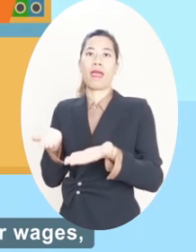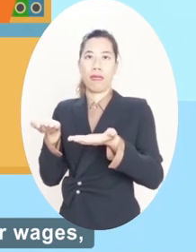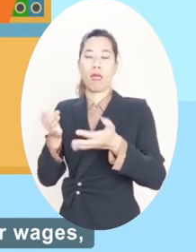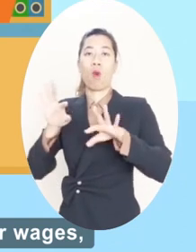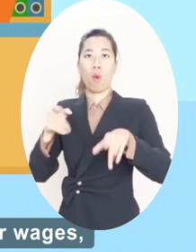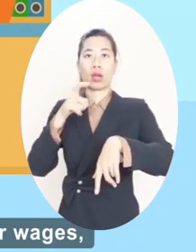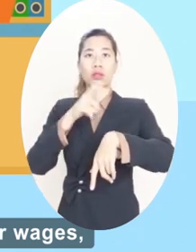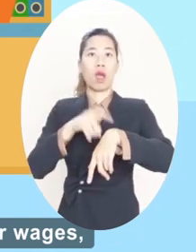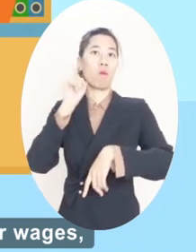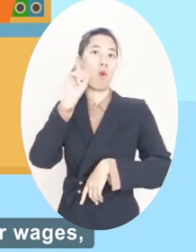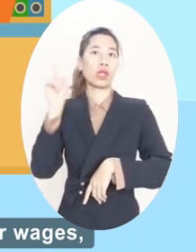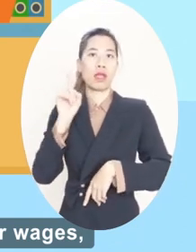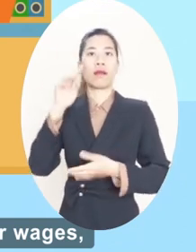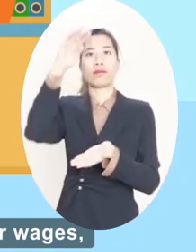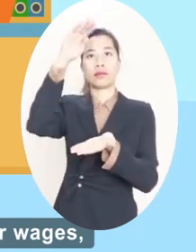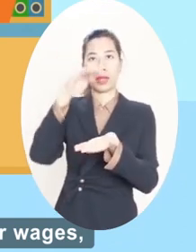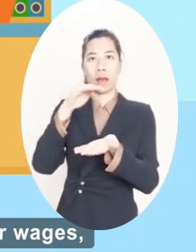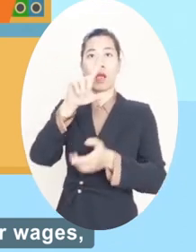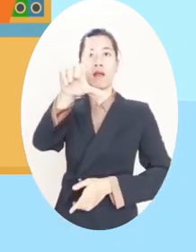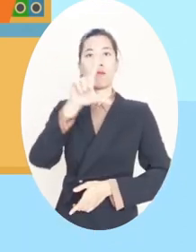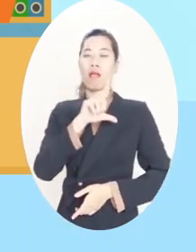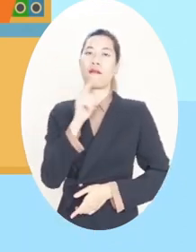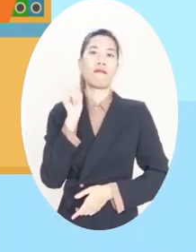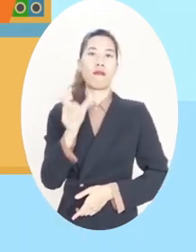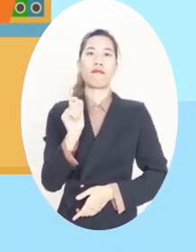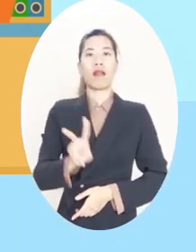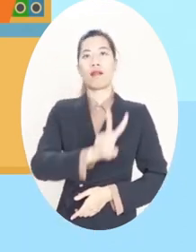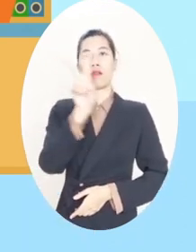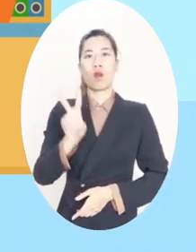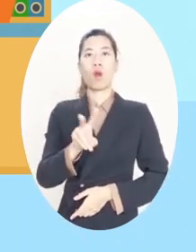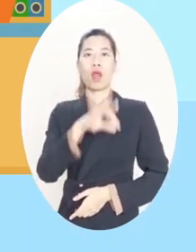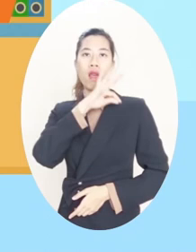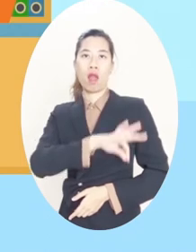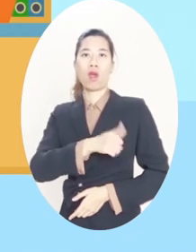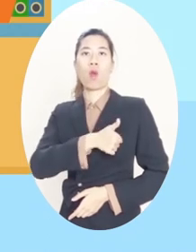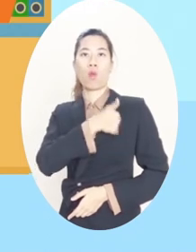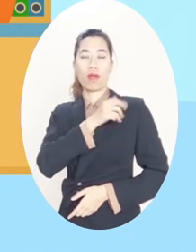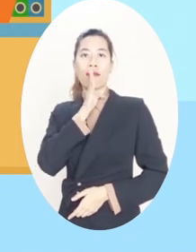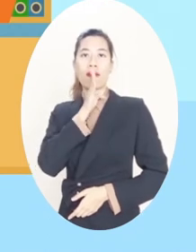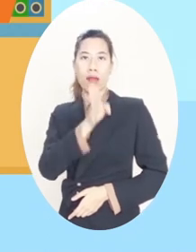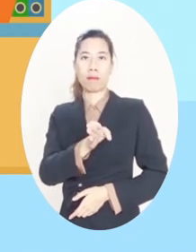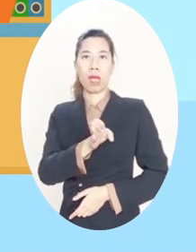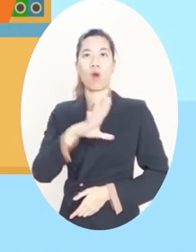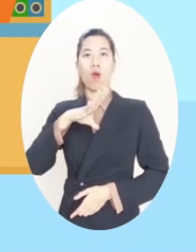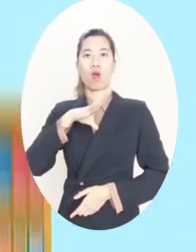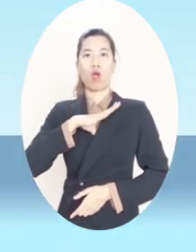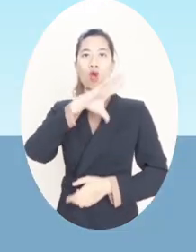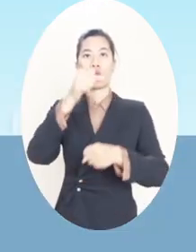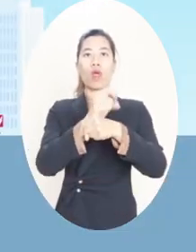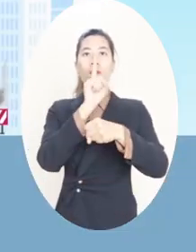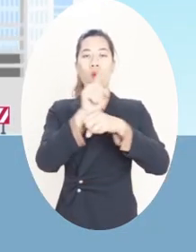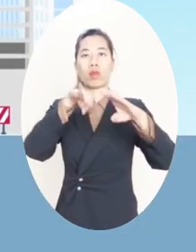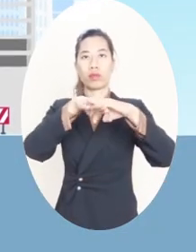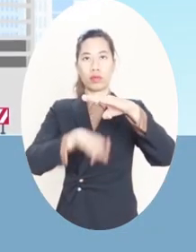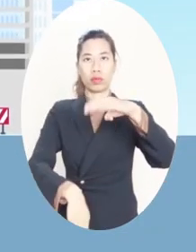giảm bớt một giờ làm việc hàng ngày mà không bị cắt giảm tiền lương và quyền, lợi ích cho đến hết thời gian nuôi con dưới 12 tháng tuổi.